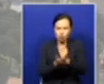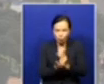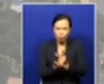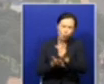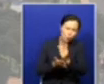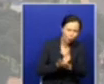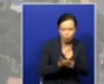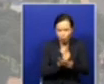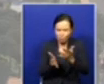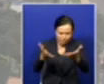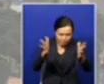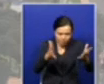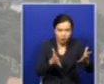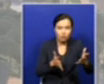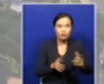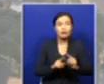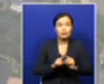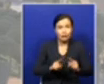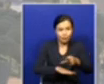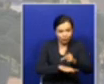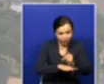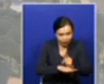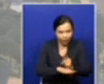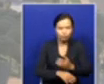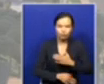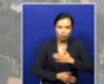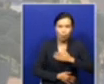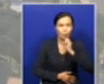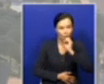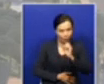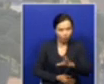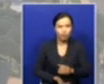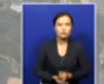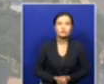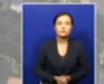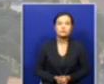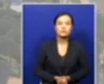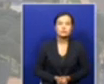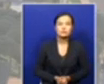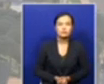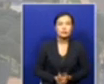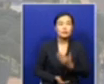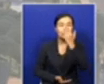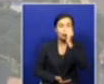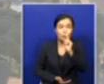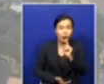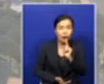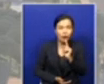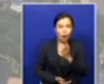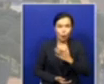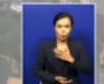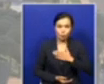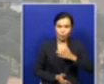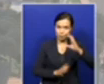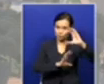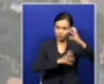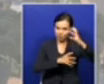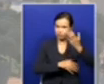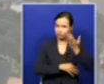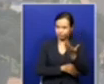างนี้แต่ท่านประธานที่เคารพครับผมอยากจะบอกท่านอย่างนี้ครับว่าทำไมผมจึงต้องใช้ภาพยนตร์เรื่